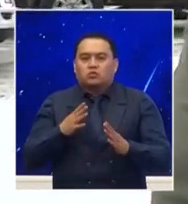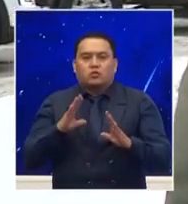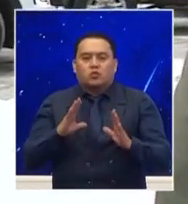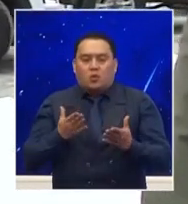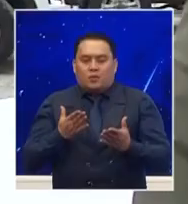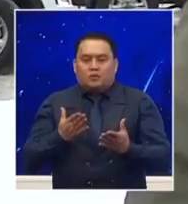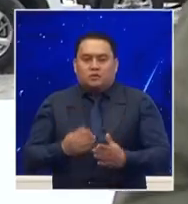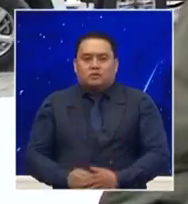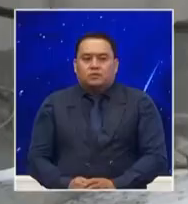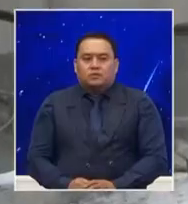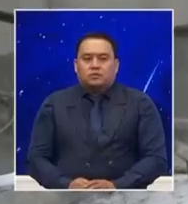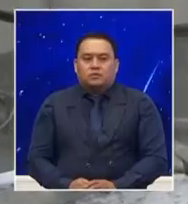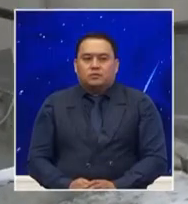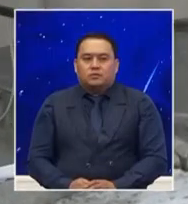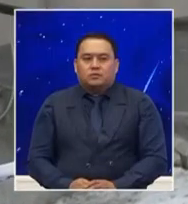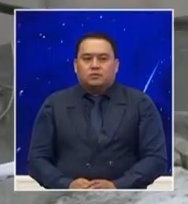лед упадет.